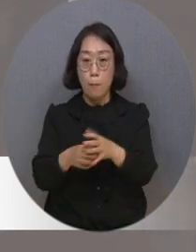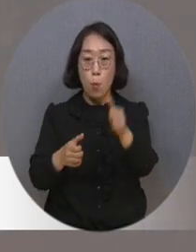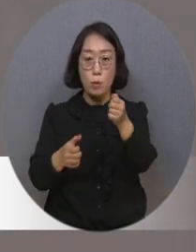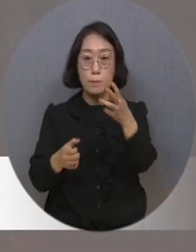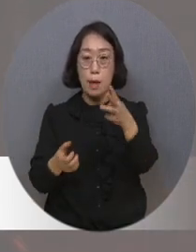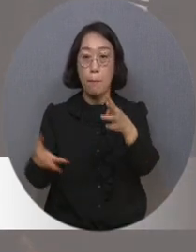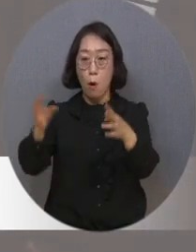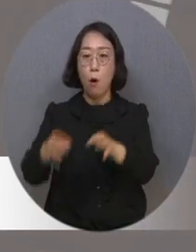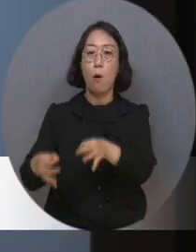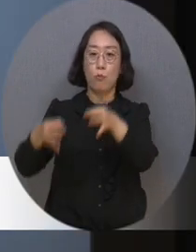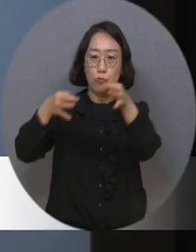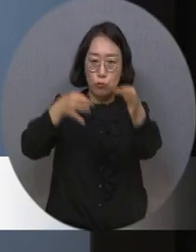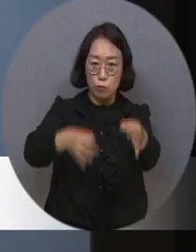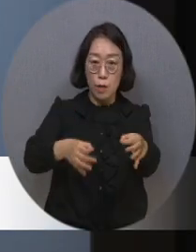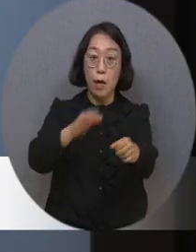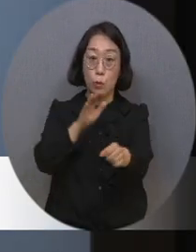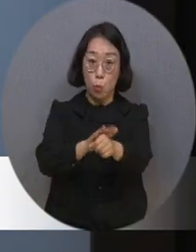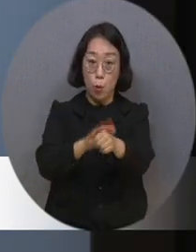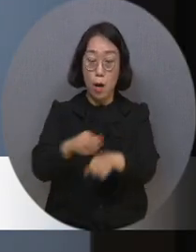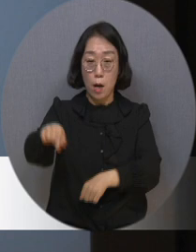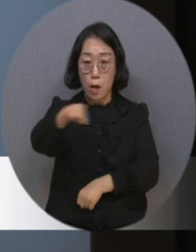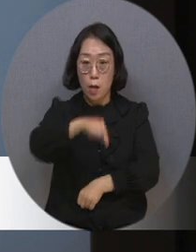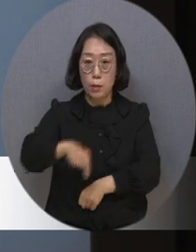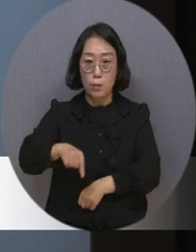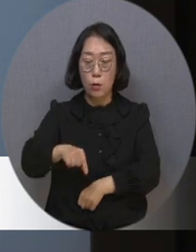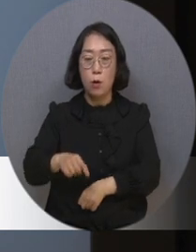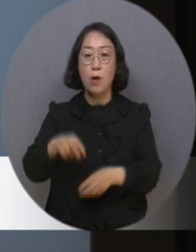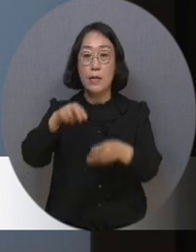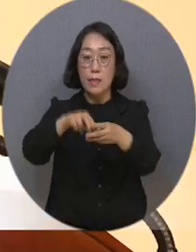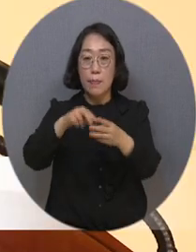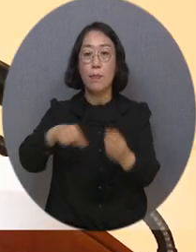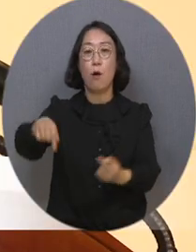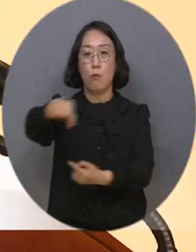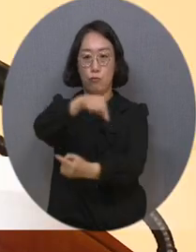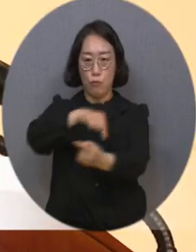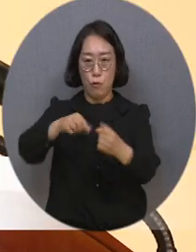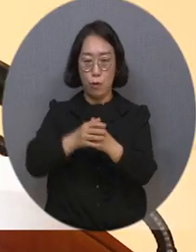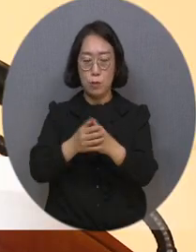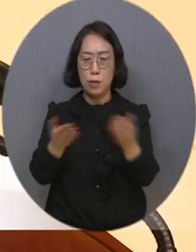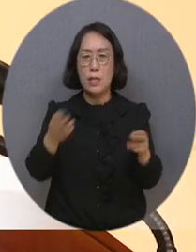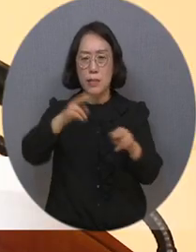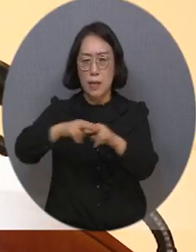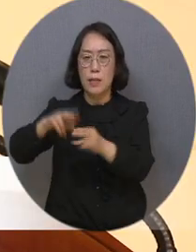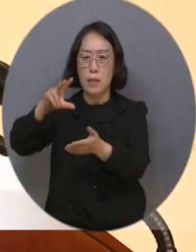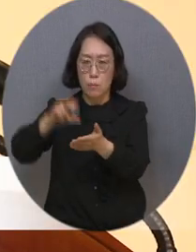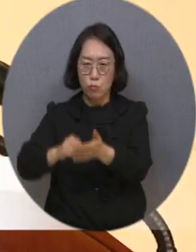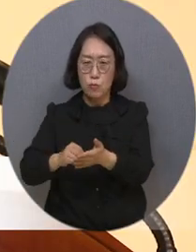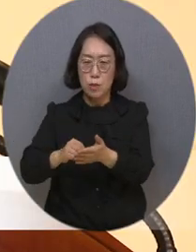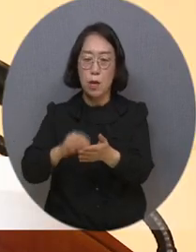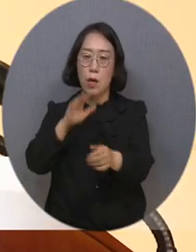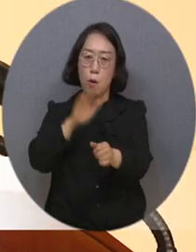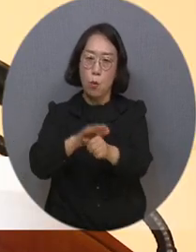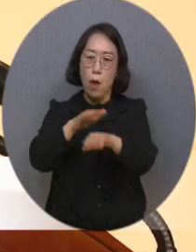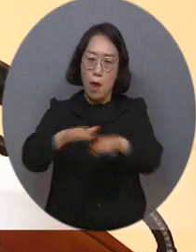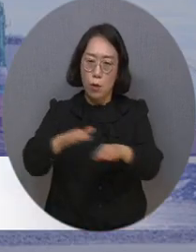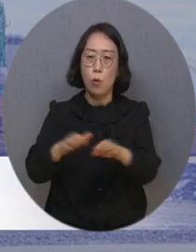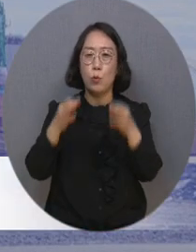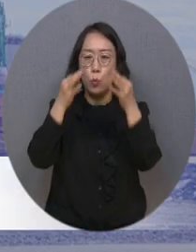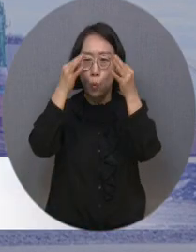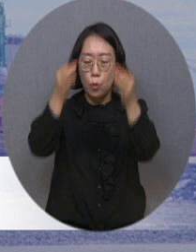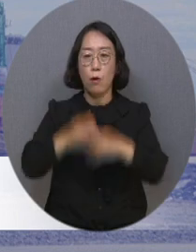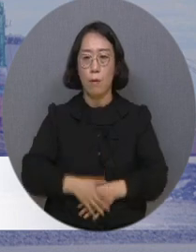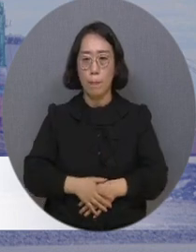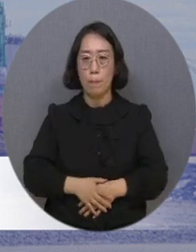53억원을 투입할 계획이며 전라남도 조선업 도약센터 운영 등 조선업 인력난 해소에 총력을 기울이고 있습니다